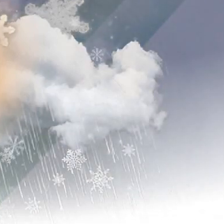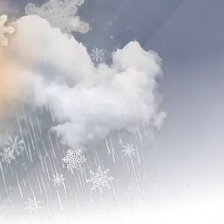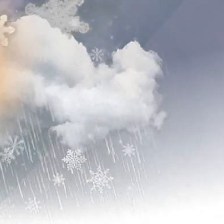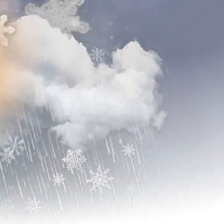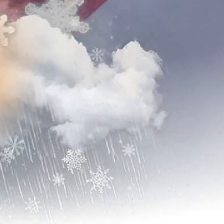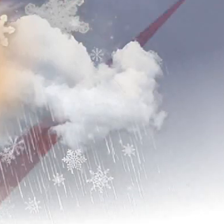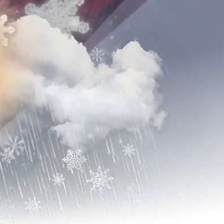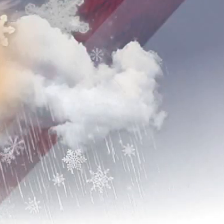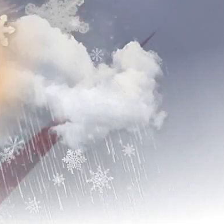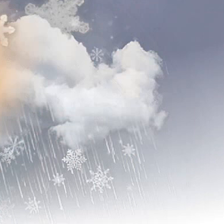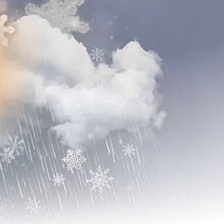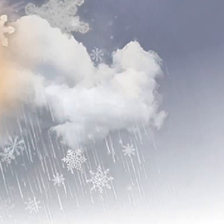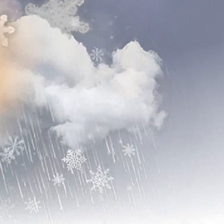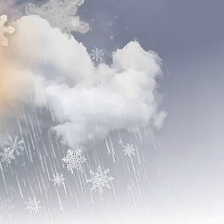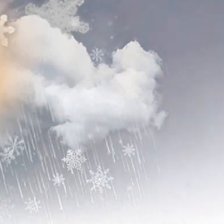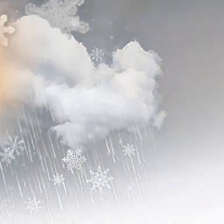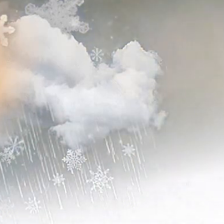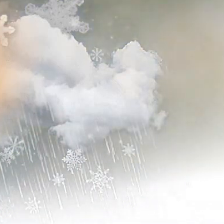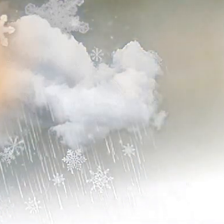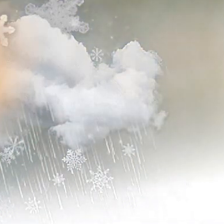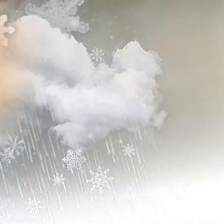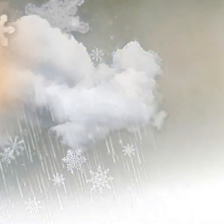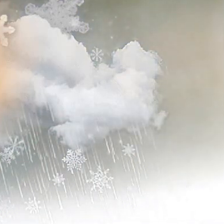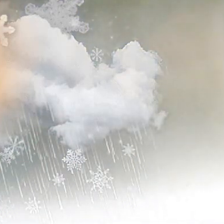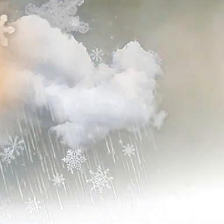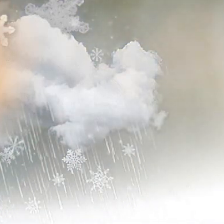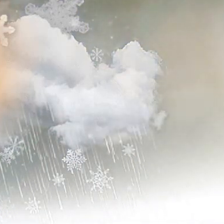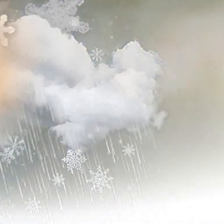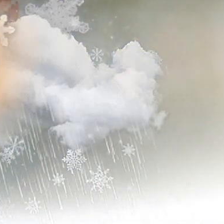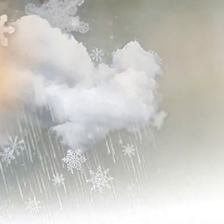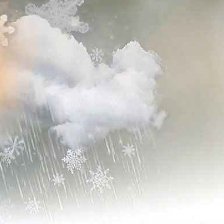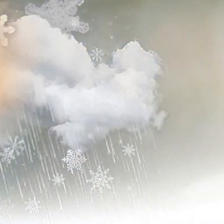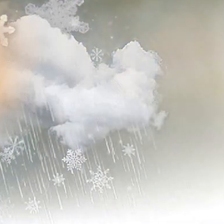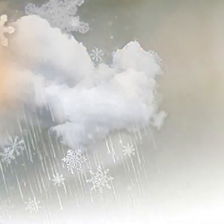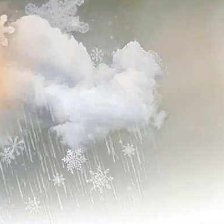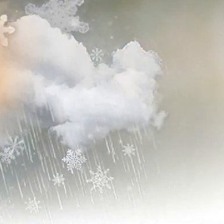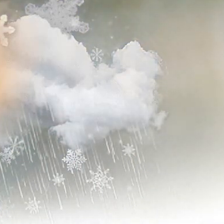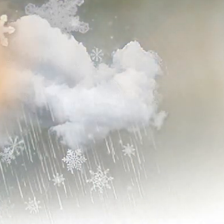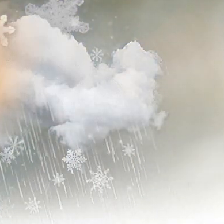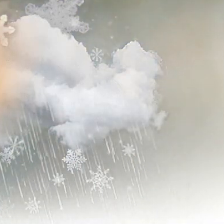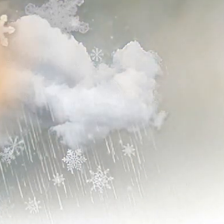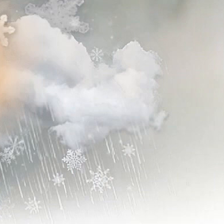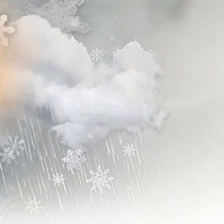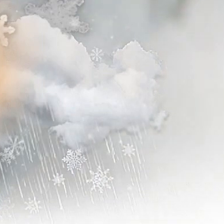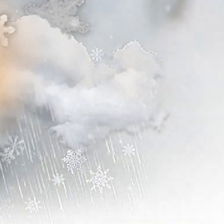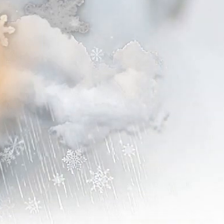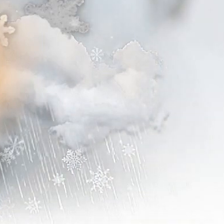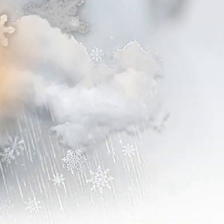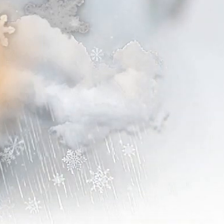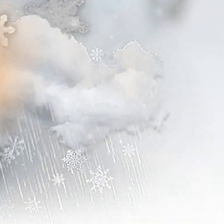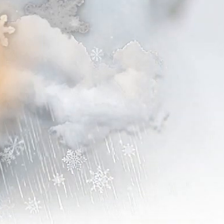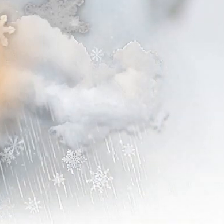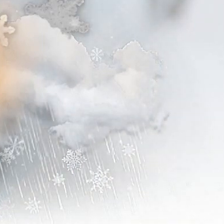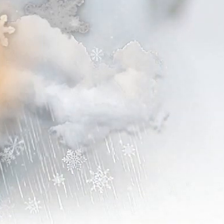тэрмометра пакажа каля 3 градусаў марозу, днём да мінус 4, а вечарам да мінус 6